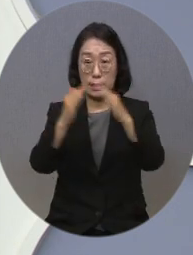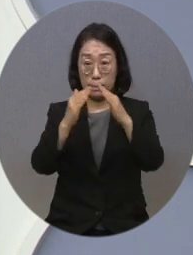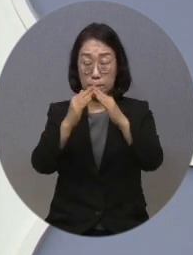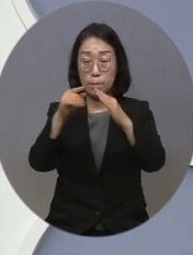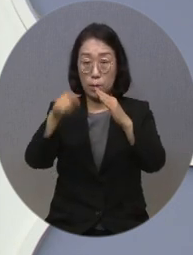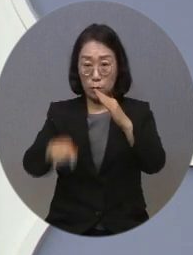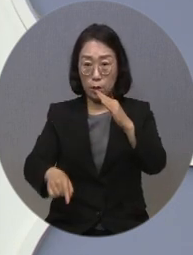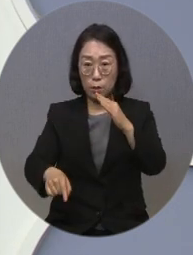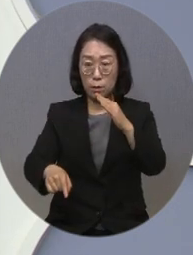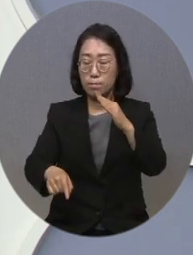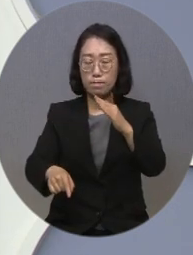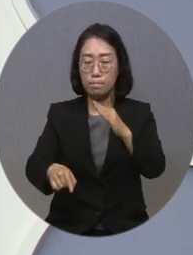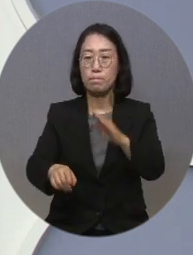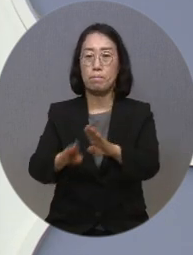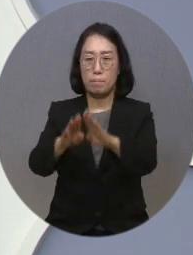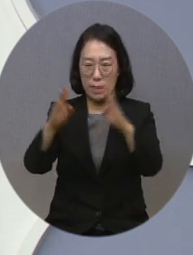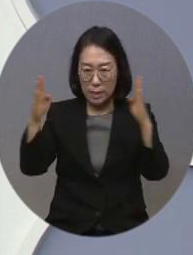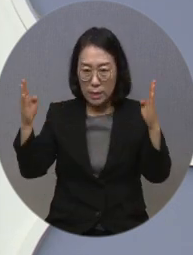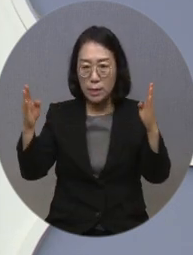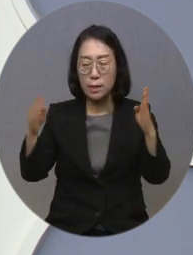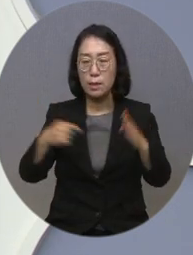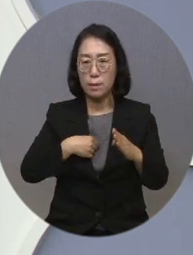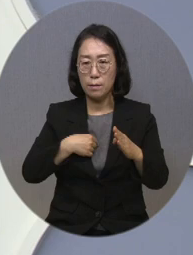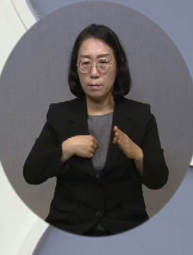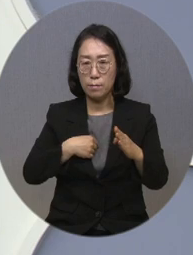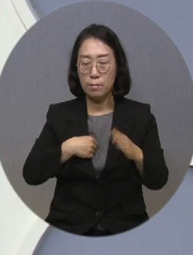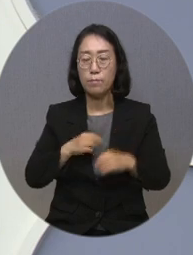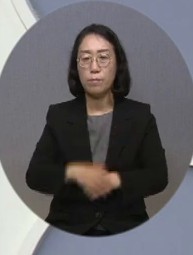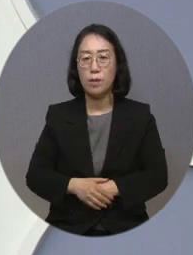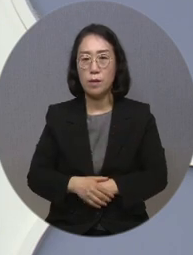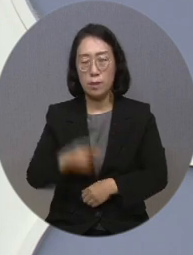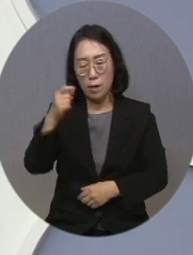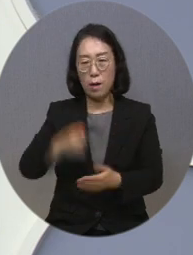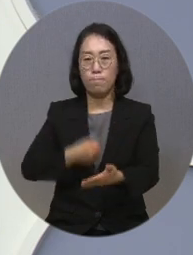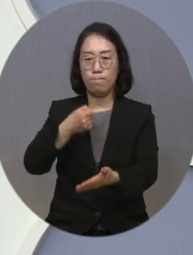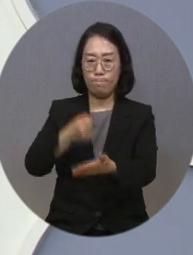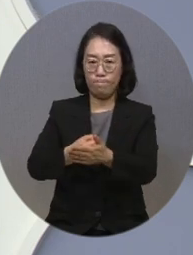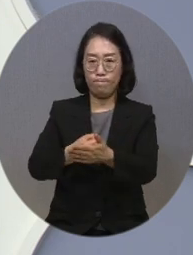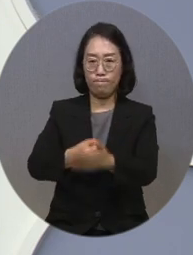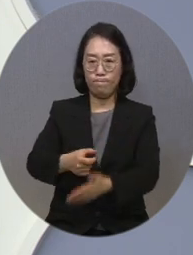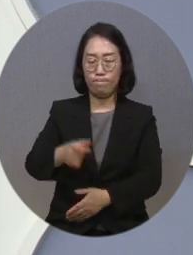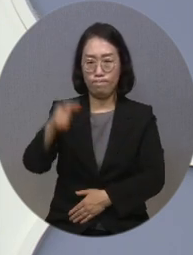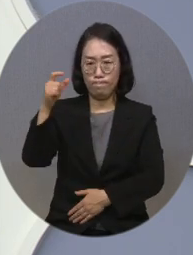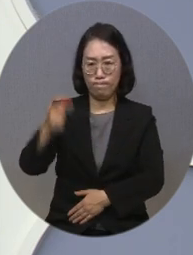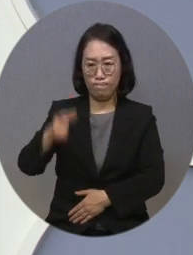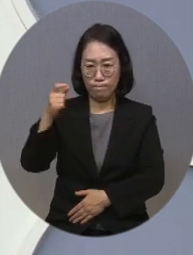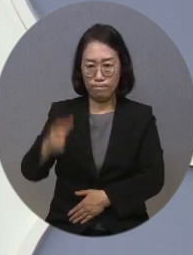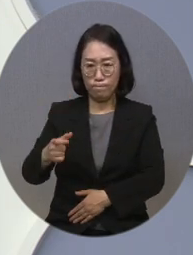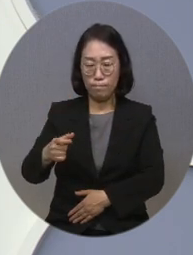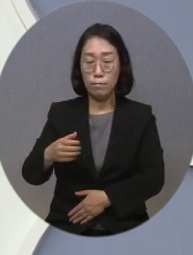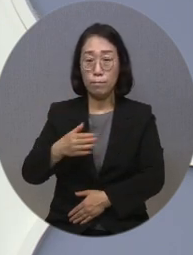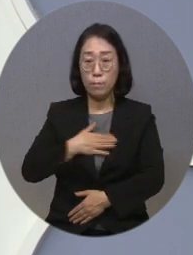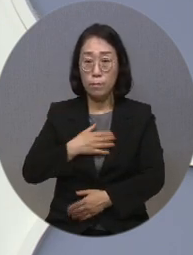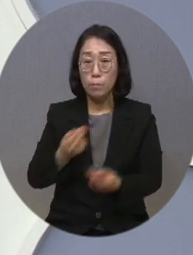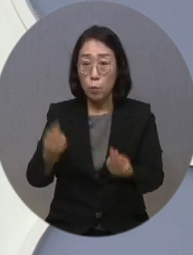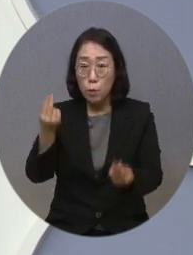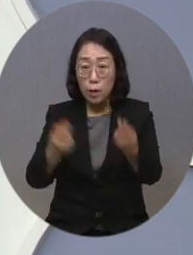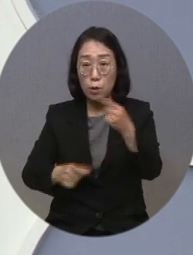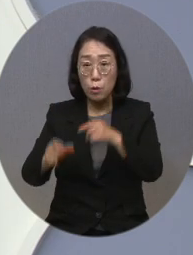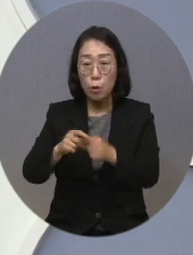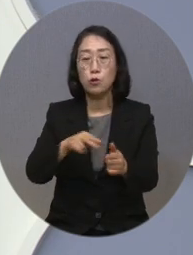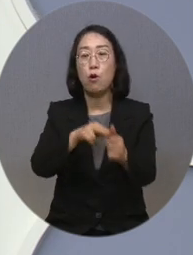시대를 확실하게 열어가겠다. 이런 확고한 신념하에서 여러 가지 저보다 훨씬 많은 정보를 갖고